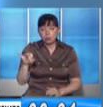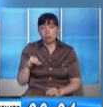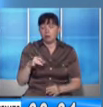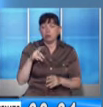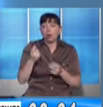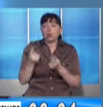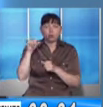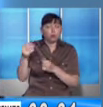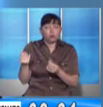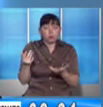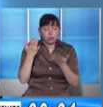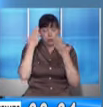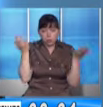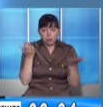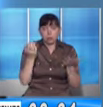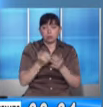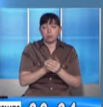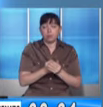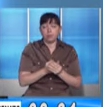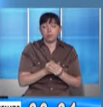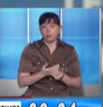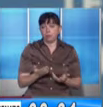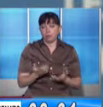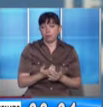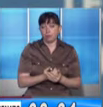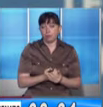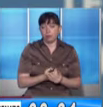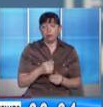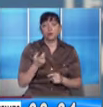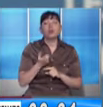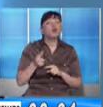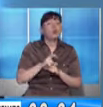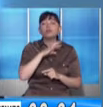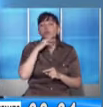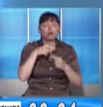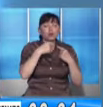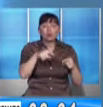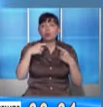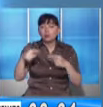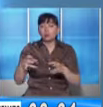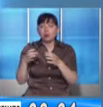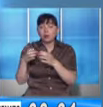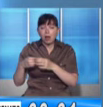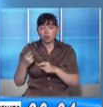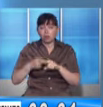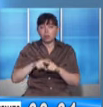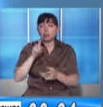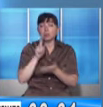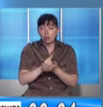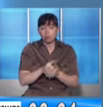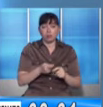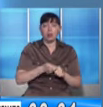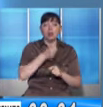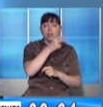de unde. Și o groază alte... Spuneți despre ce este vorba, concret. Și o groază de alte partide care ar trebui să meargă la CEC, la